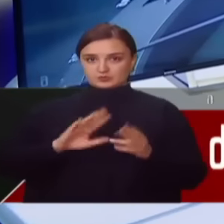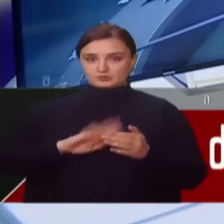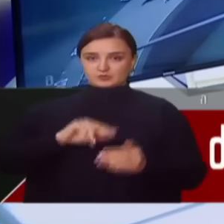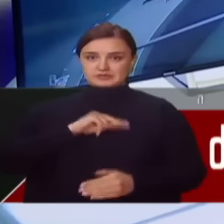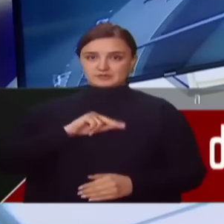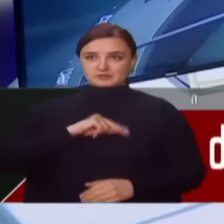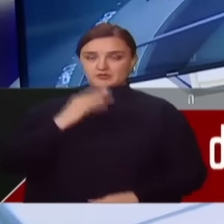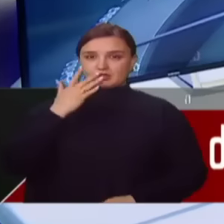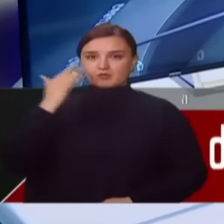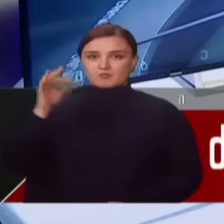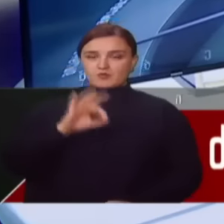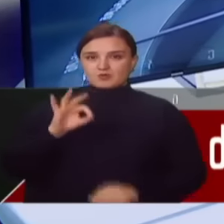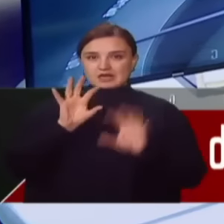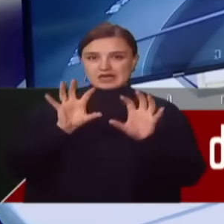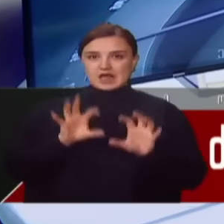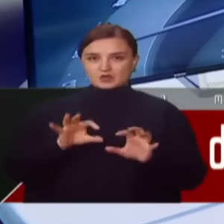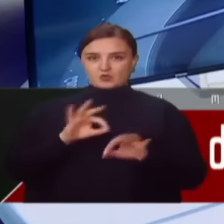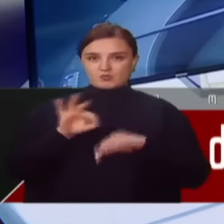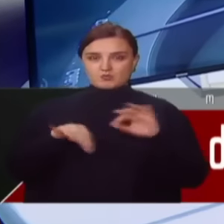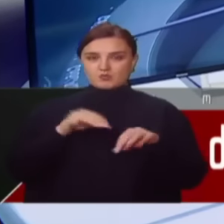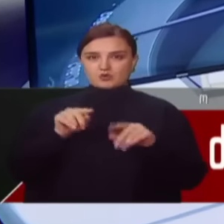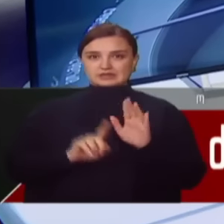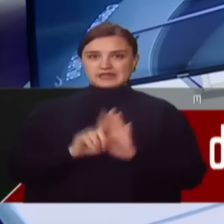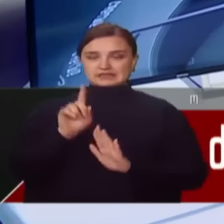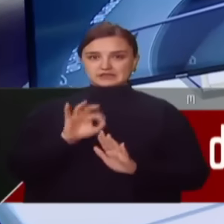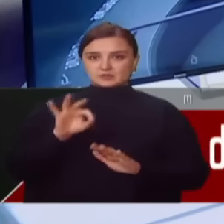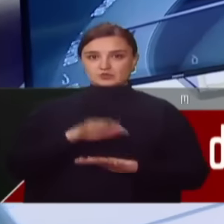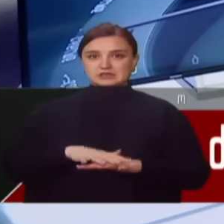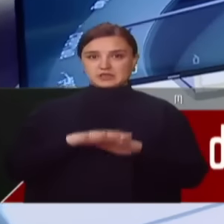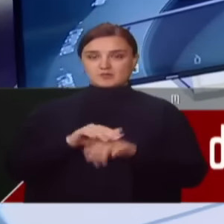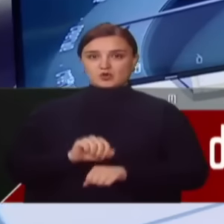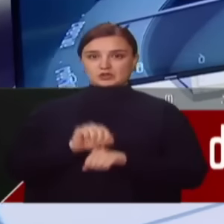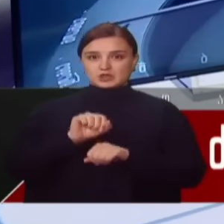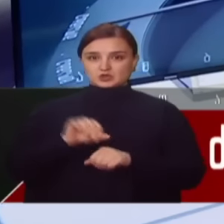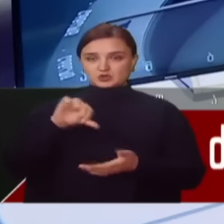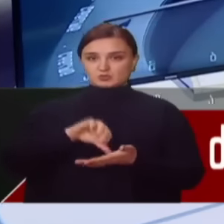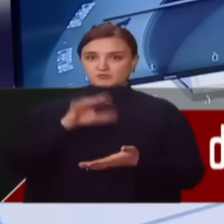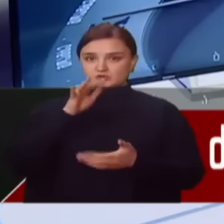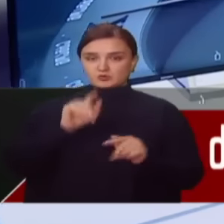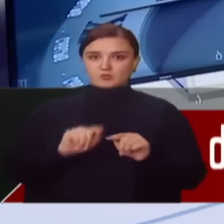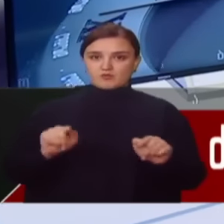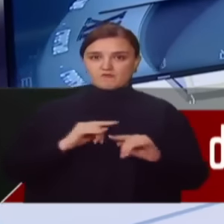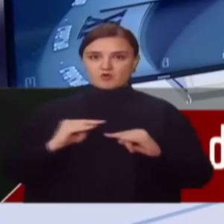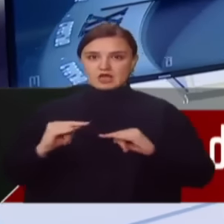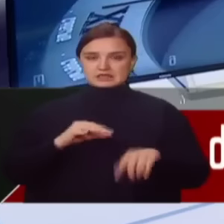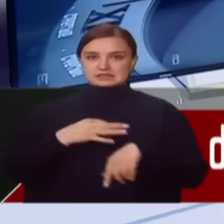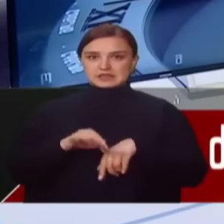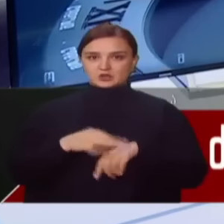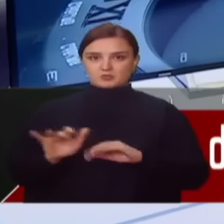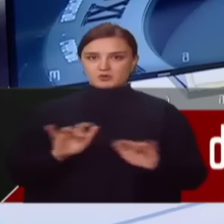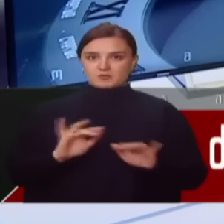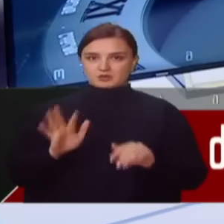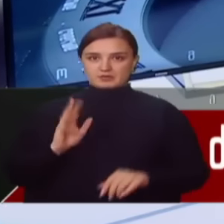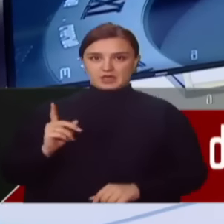სამსახური უცხოური გავლენის გამჭვირვალობის კანონპროექტის გარშემო დაწყებული საპროტესტო გამოსვლების დროს პროვოკაციებს და ძალადობრივ ქმედებებს